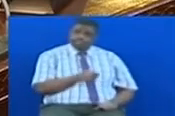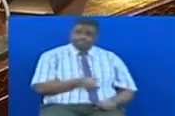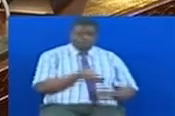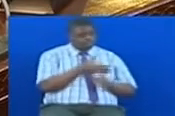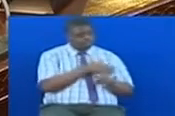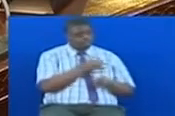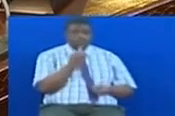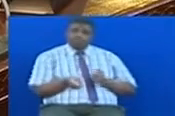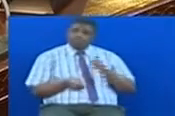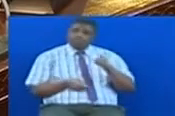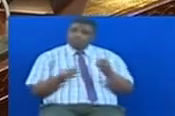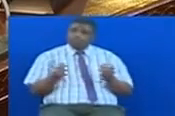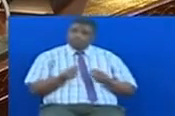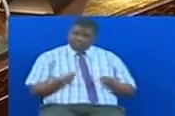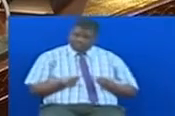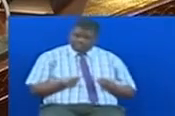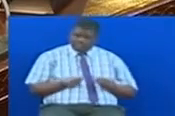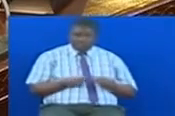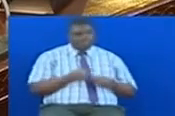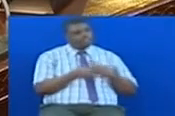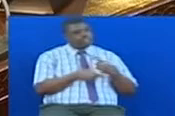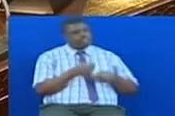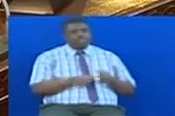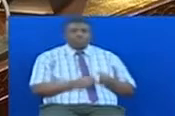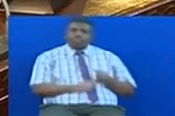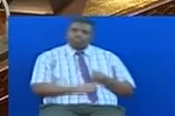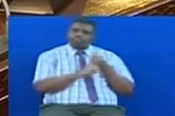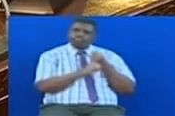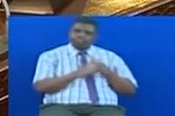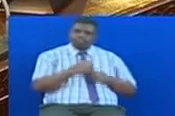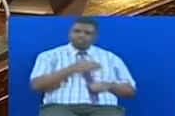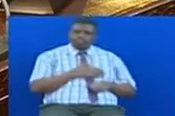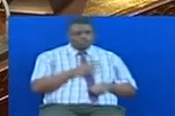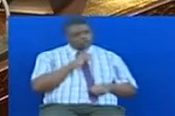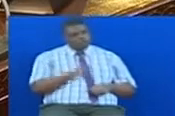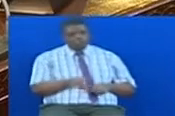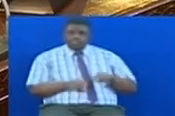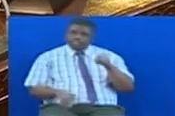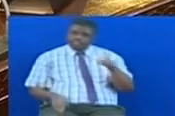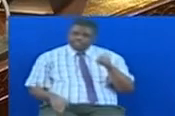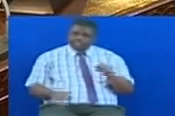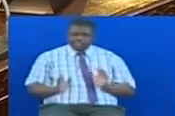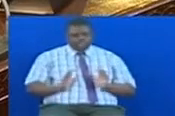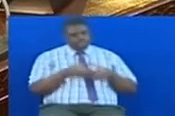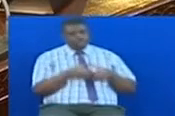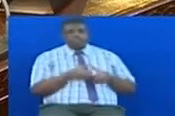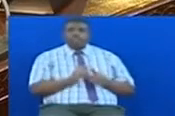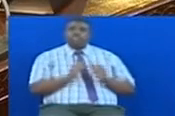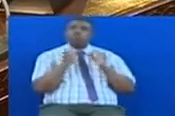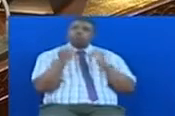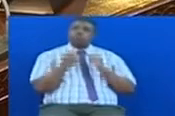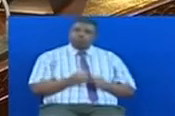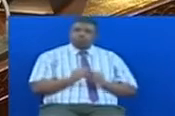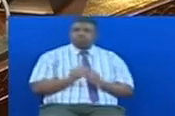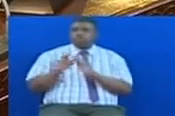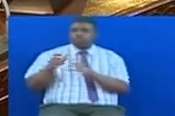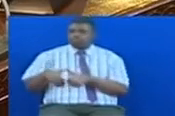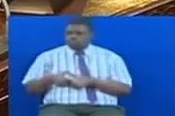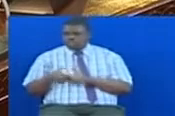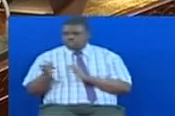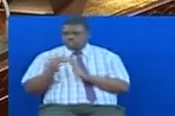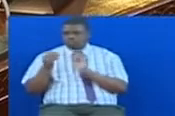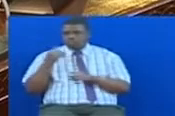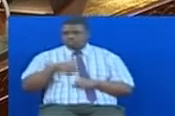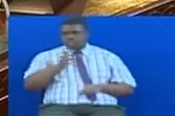kuyasema haya machache, ninaomba niendelee kuunga mkono na mimi hoja hii ya kamati ya kudumu ya Bunge ya hesabu za